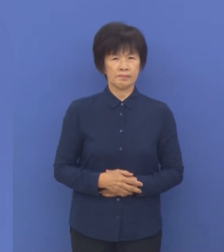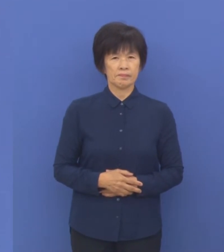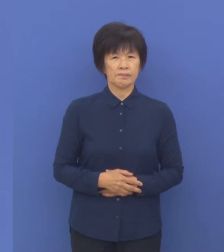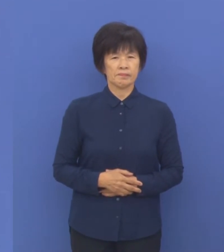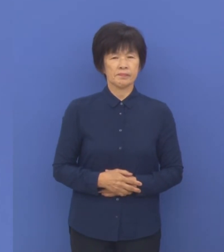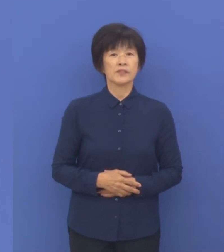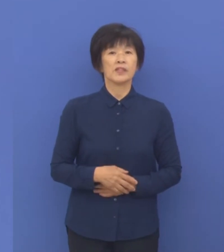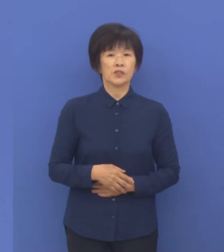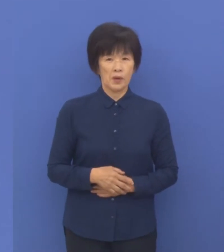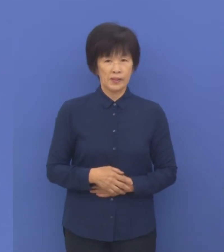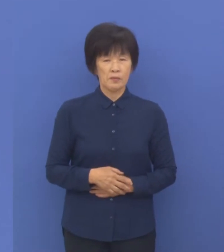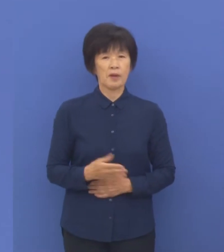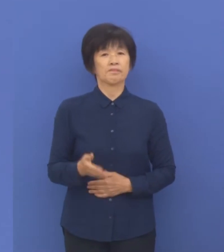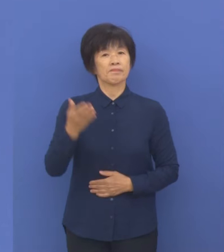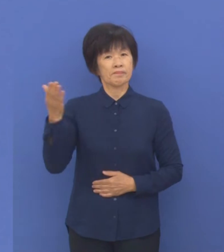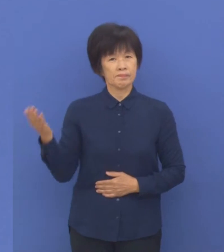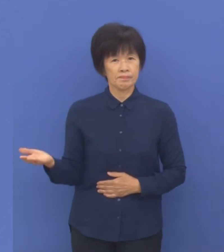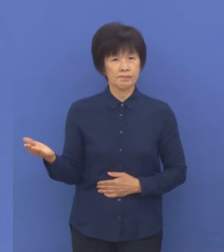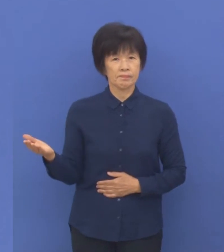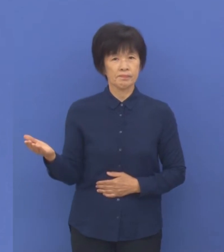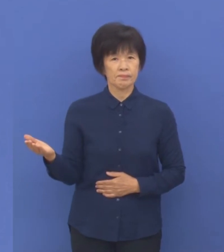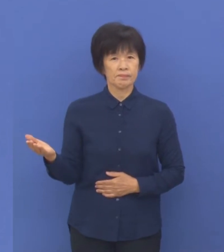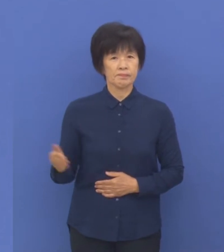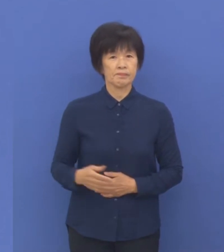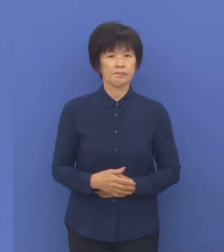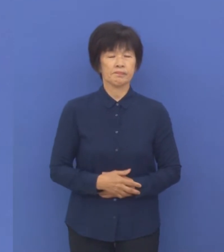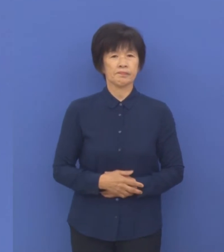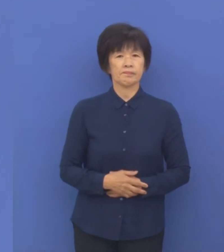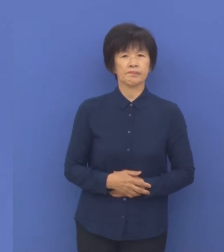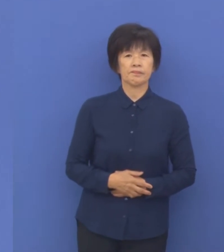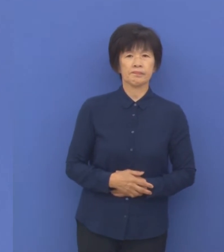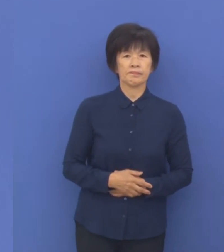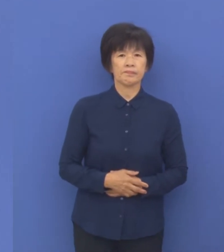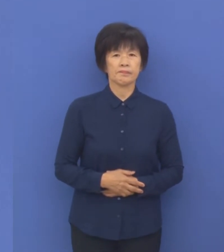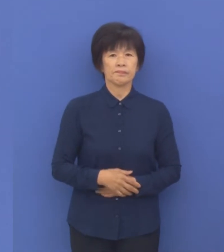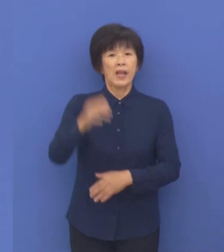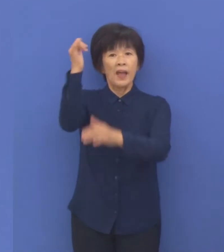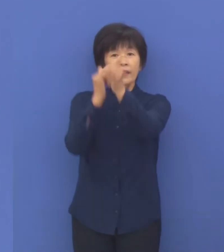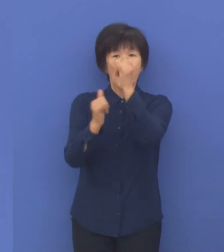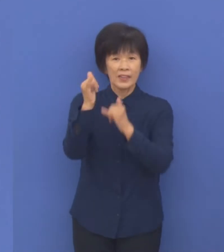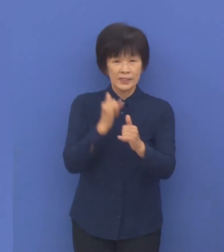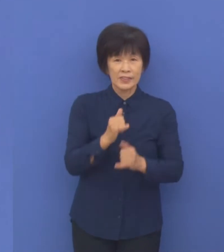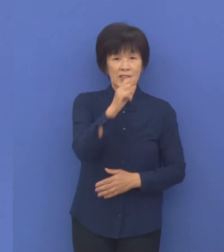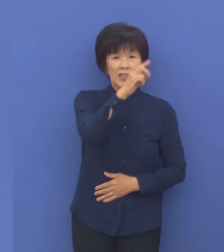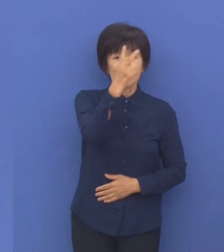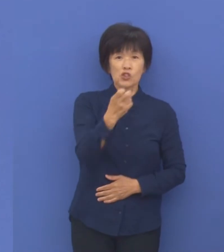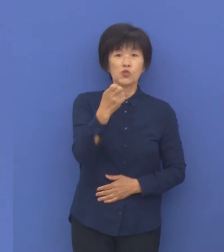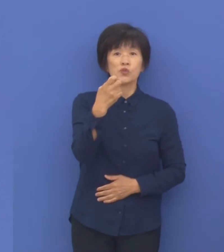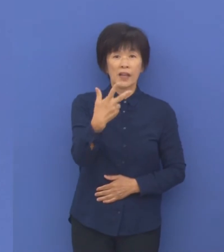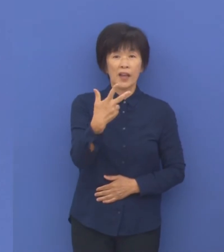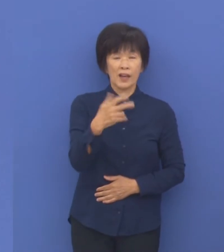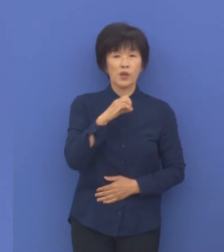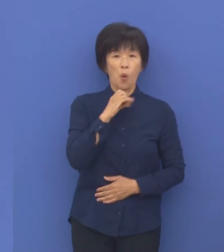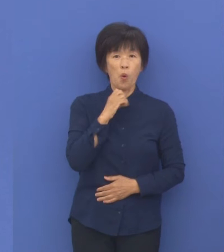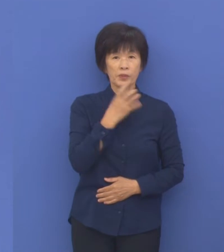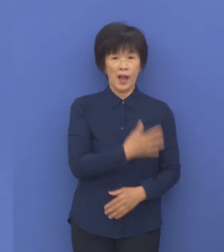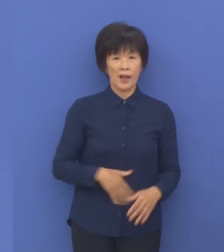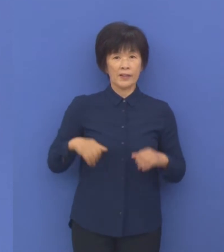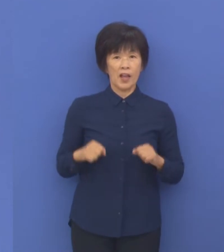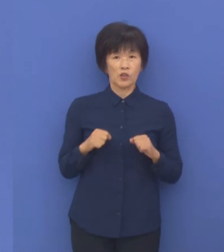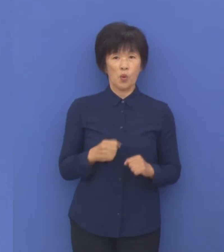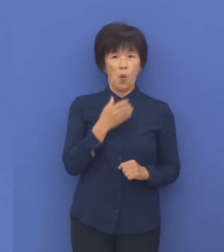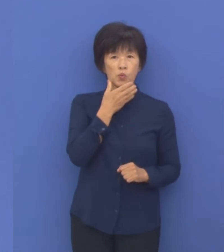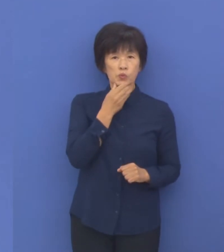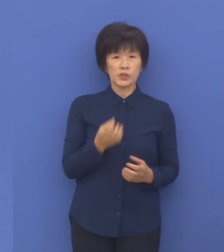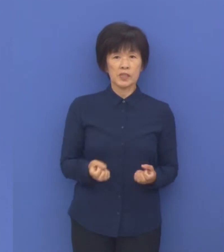それでは項目に入りますまず第27回大村健康福祉まつりの開催に